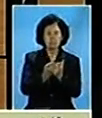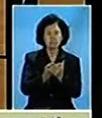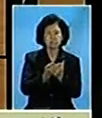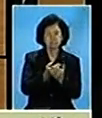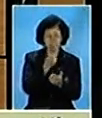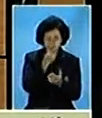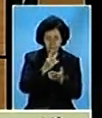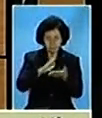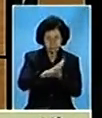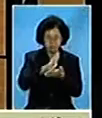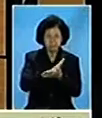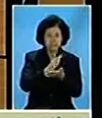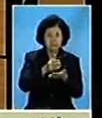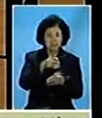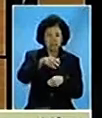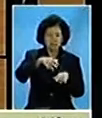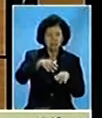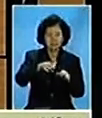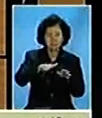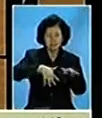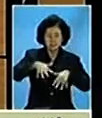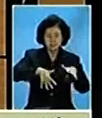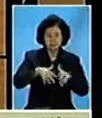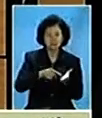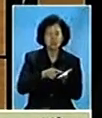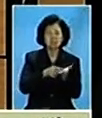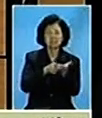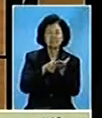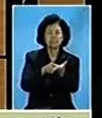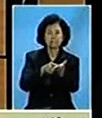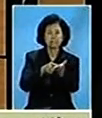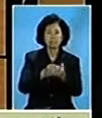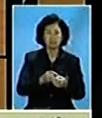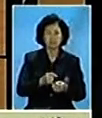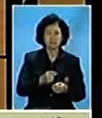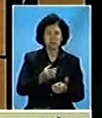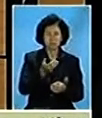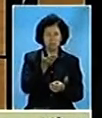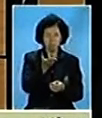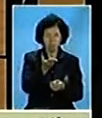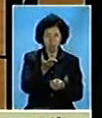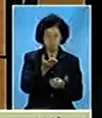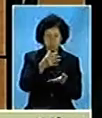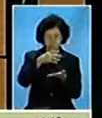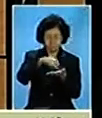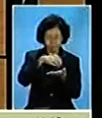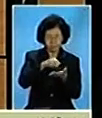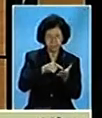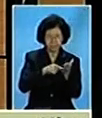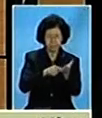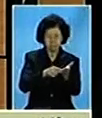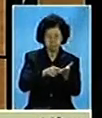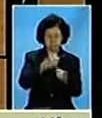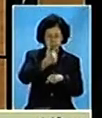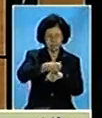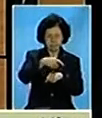ที่ทางประชาชนเสนอมานะครับร่างที่ประชาชนเสนอมาผมขออนุญาตนำเสนอท่านประธานอย่างนี้นะครับว่